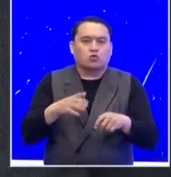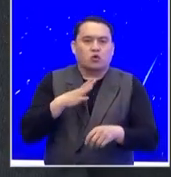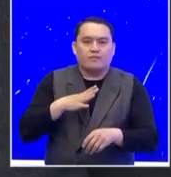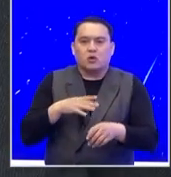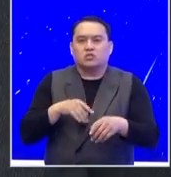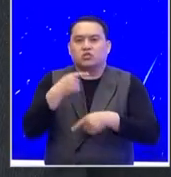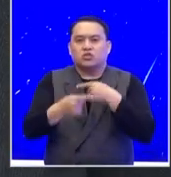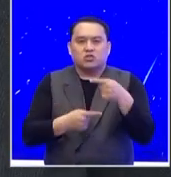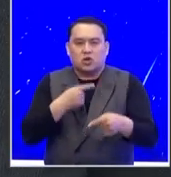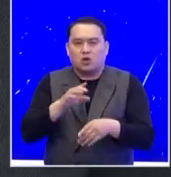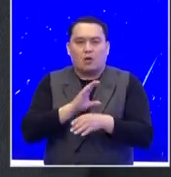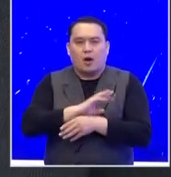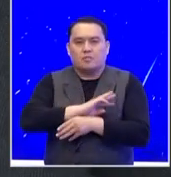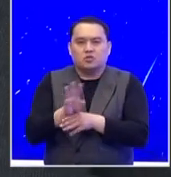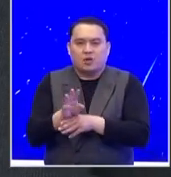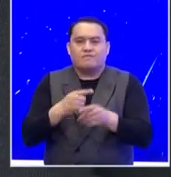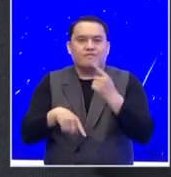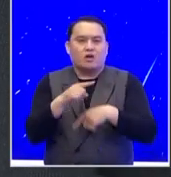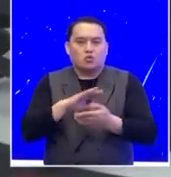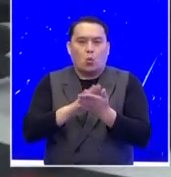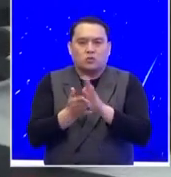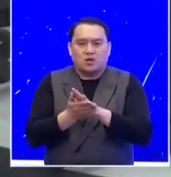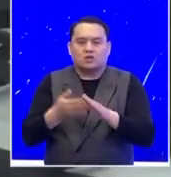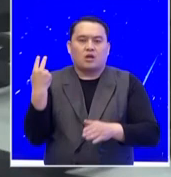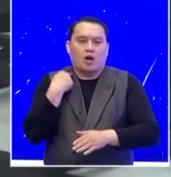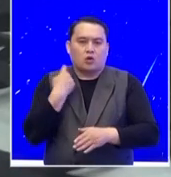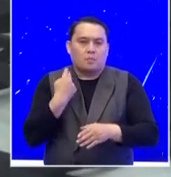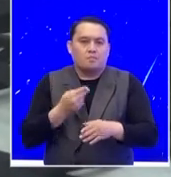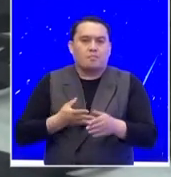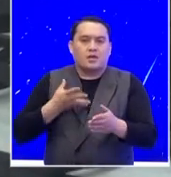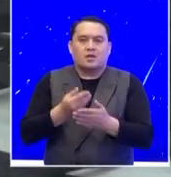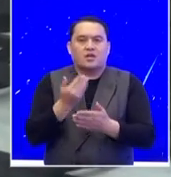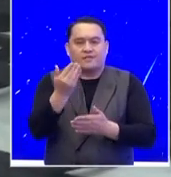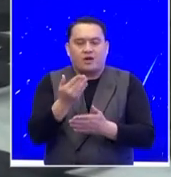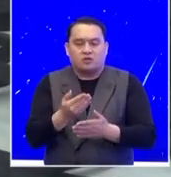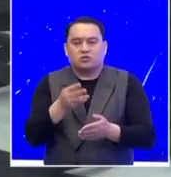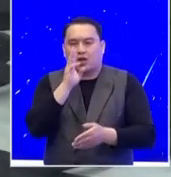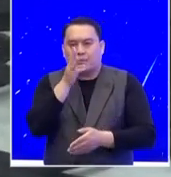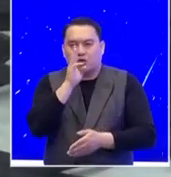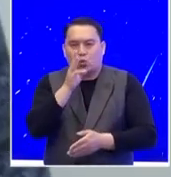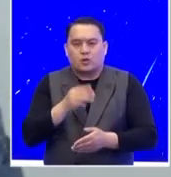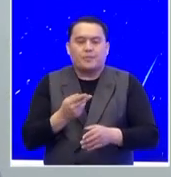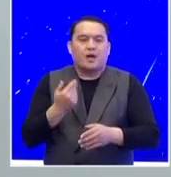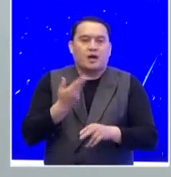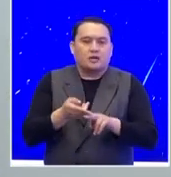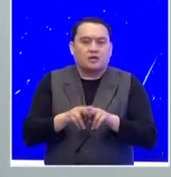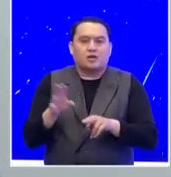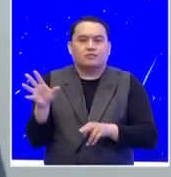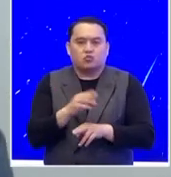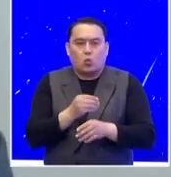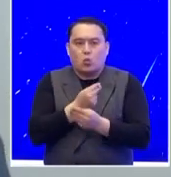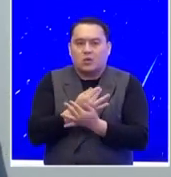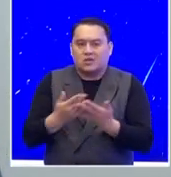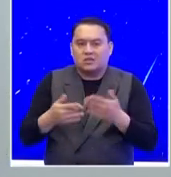перечисляется производителям, что обеспечивает возврат заключенными долгов по предъявленным им искам и заработную плату. Однако и это не все. В